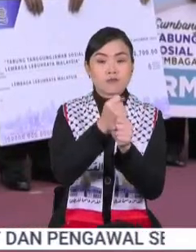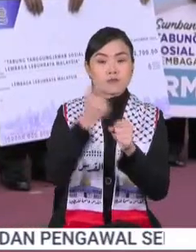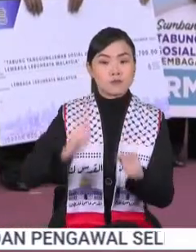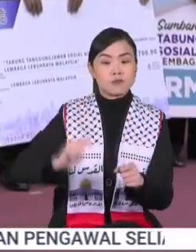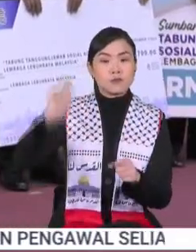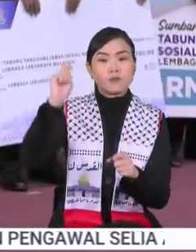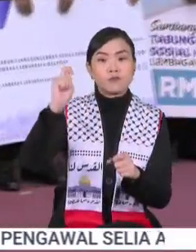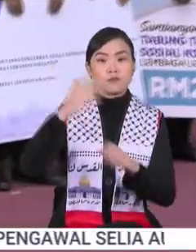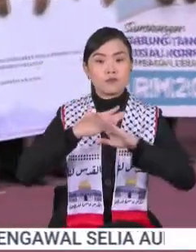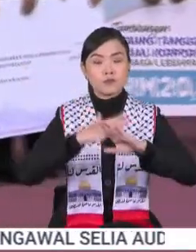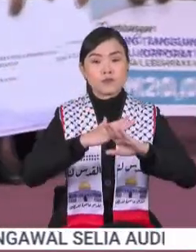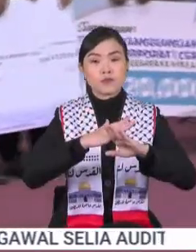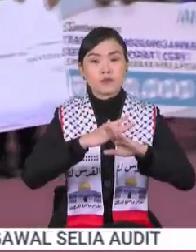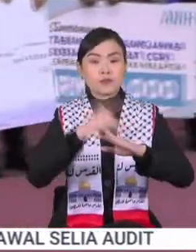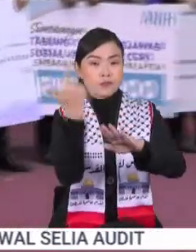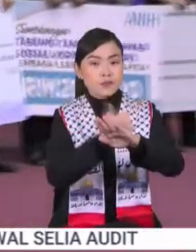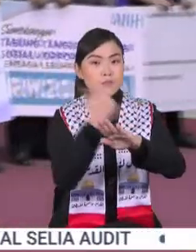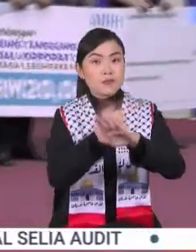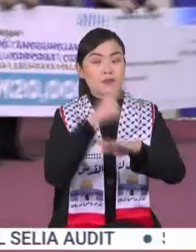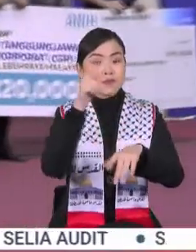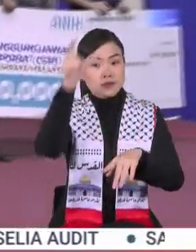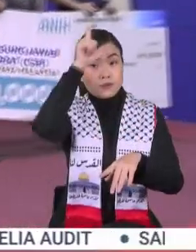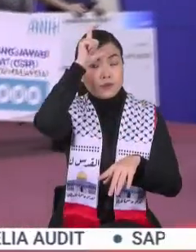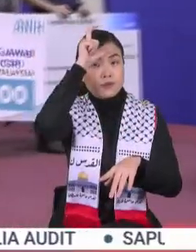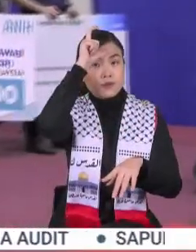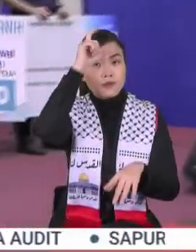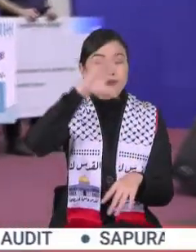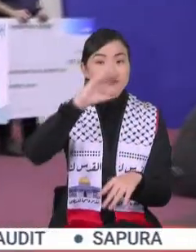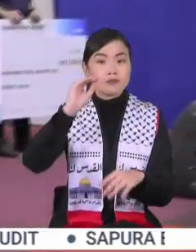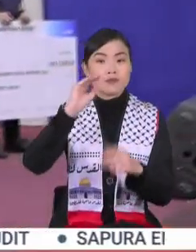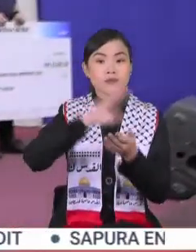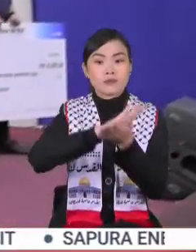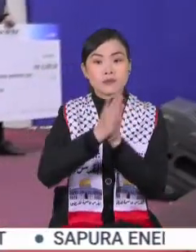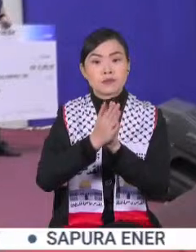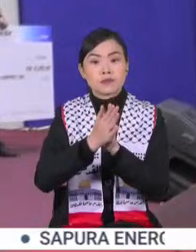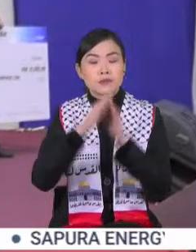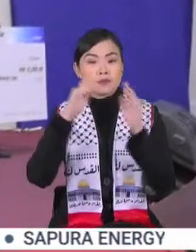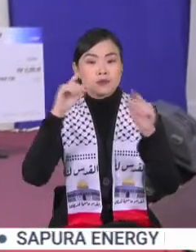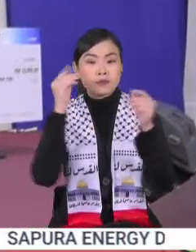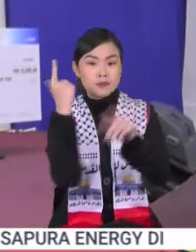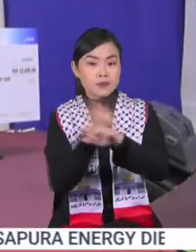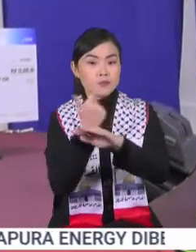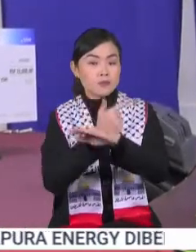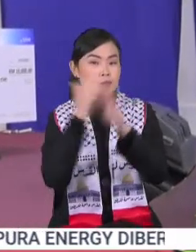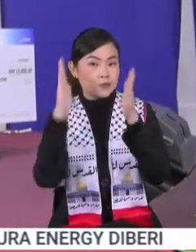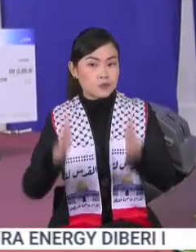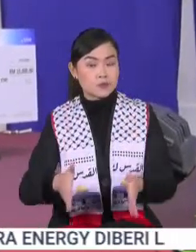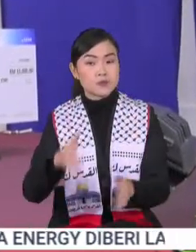dih sekigus menjadi tenaga pelatih di pusat itu nanti